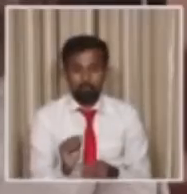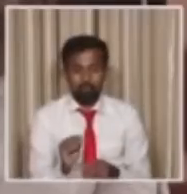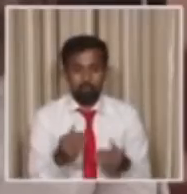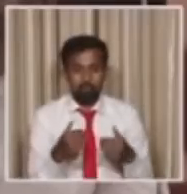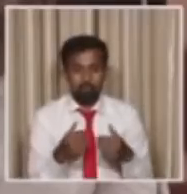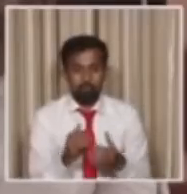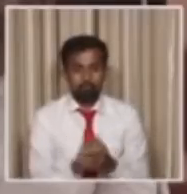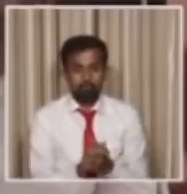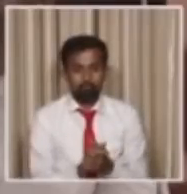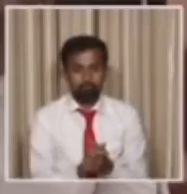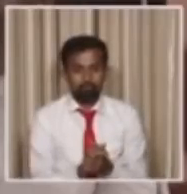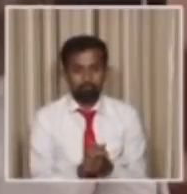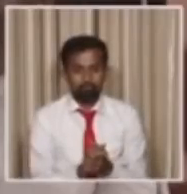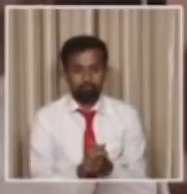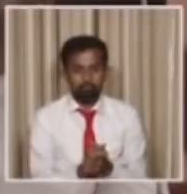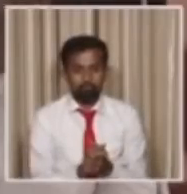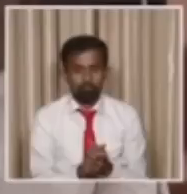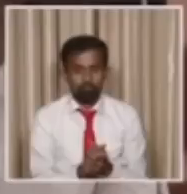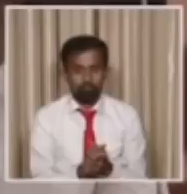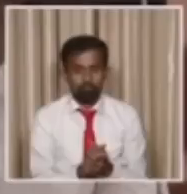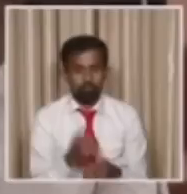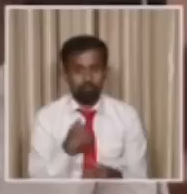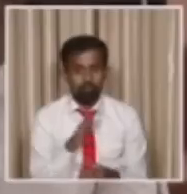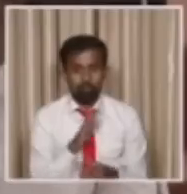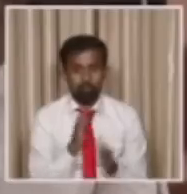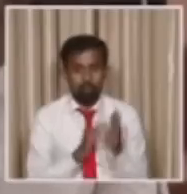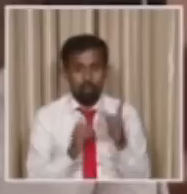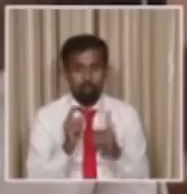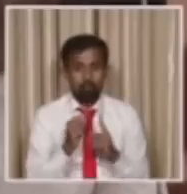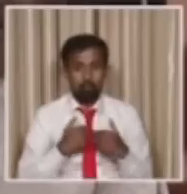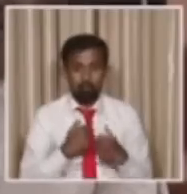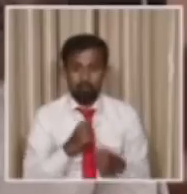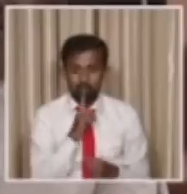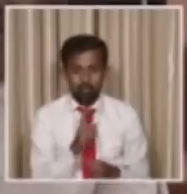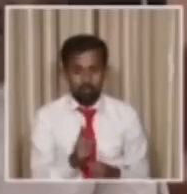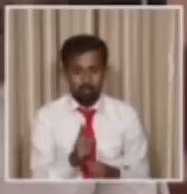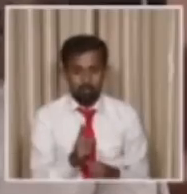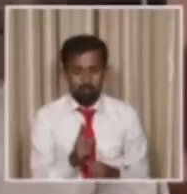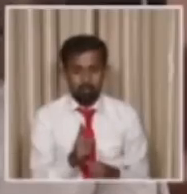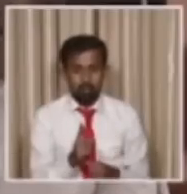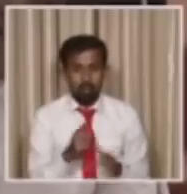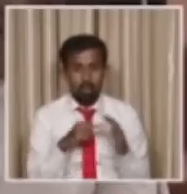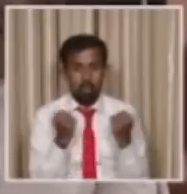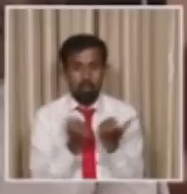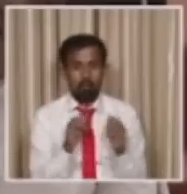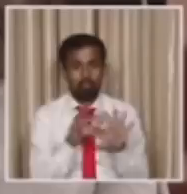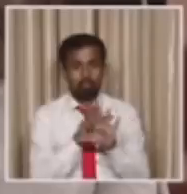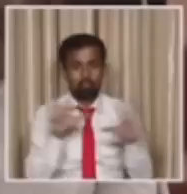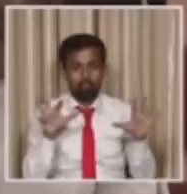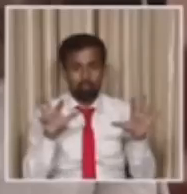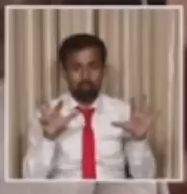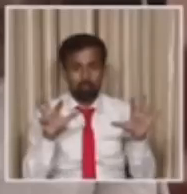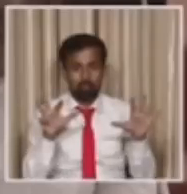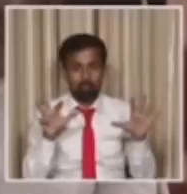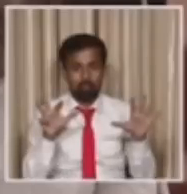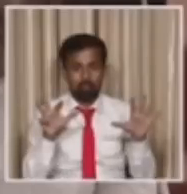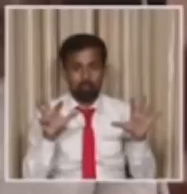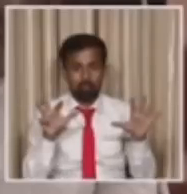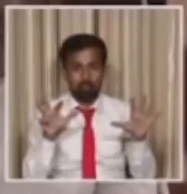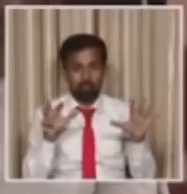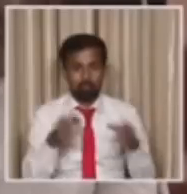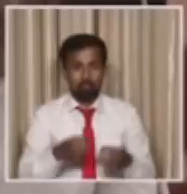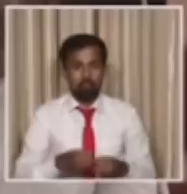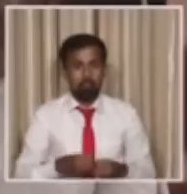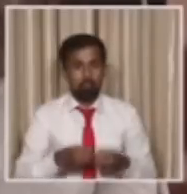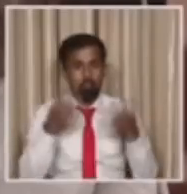කිය නෑ මම නෙමෙයි ඇමති. නමුත් මම එකක් කියන්නම්. අප්‍රේල් 19 තමයි